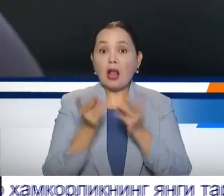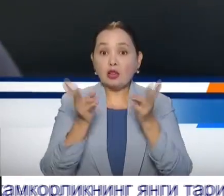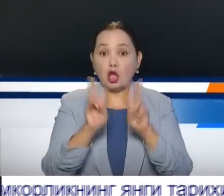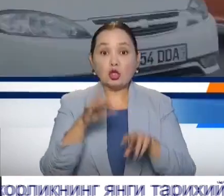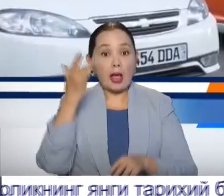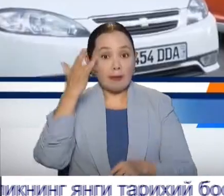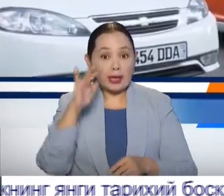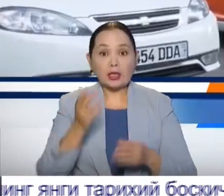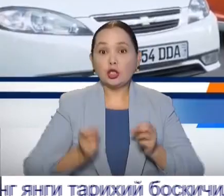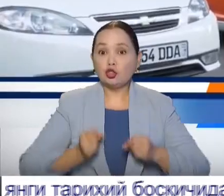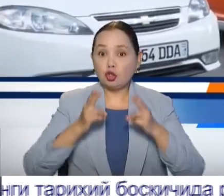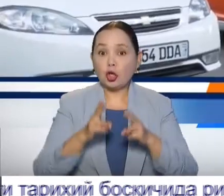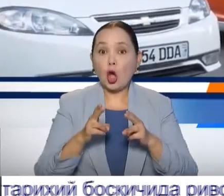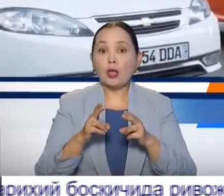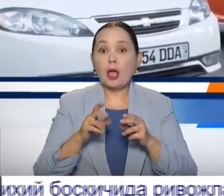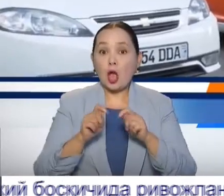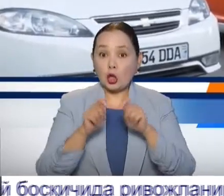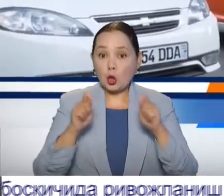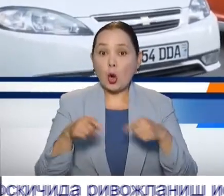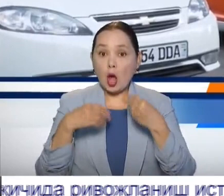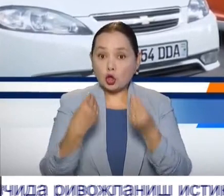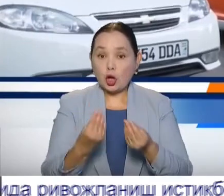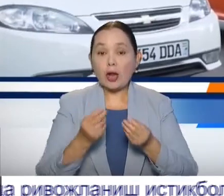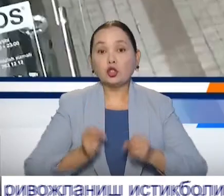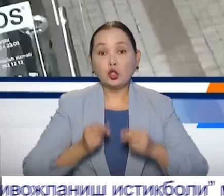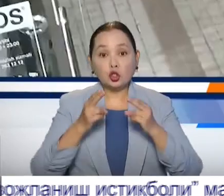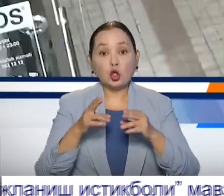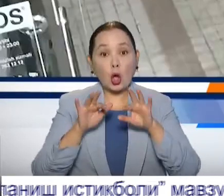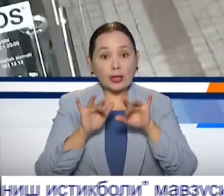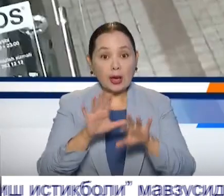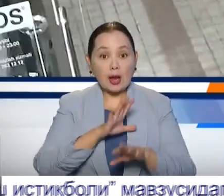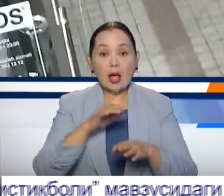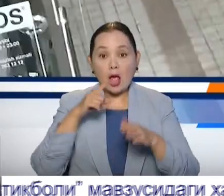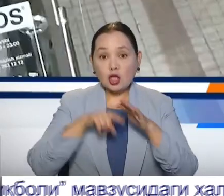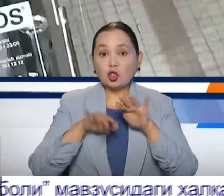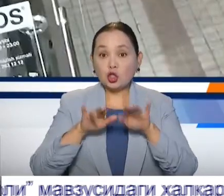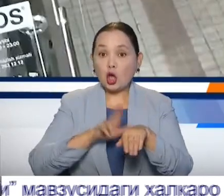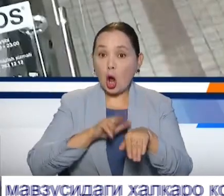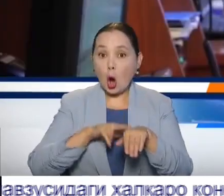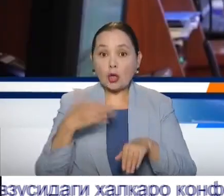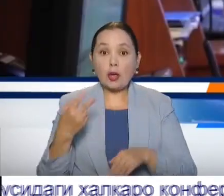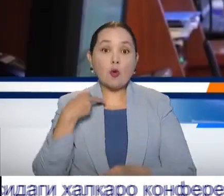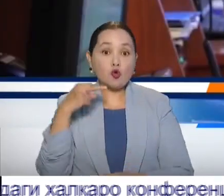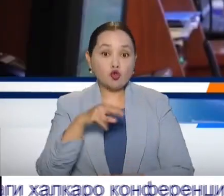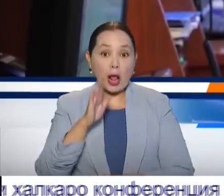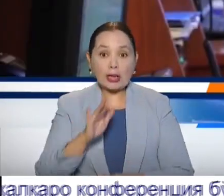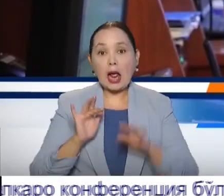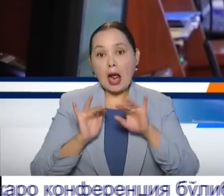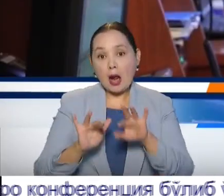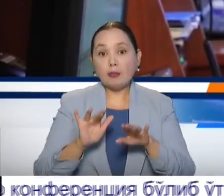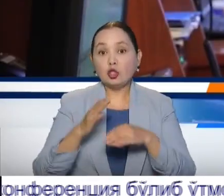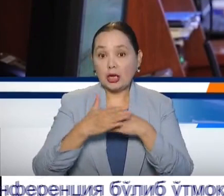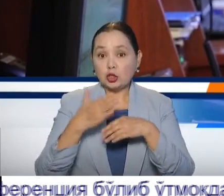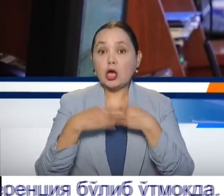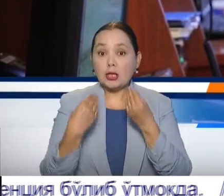ketishimiz. Bu ham jinoyatga yo'l ochib beradi. Albatta jinoyatga qo'l urgan shaxs ishlar xodimlar tomonidan ushlanadi, qilmishiga javob